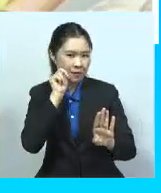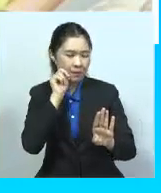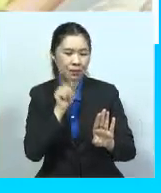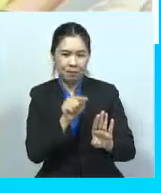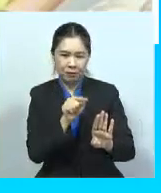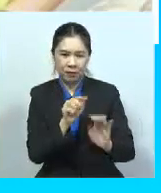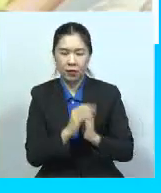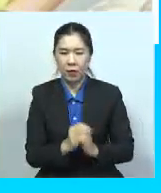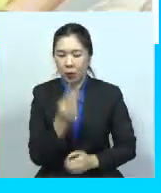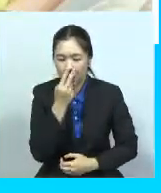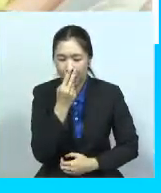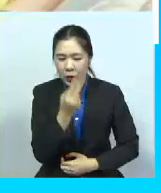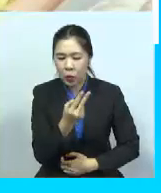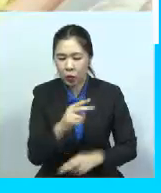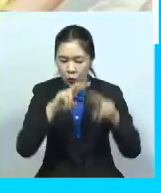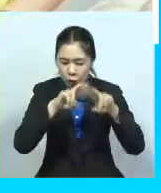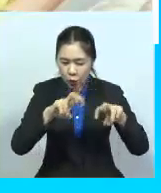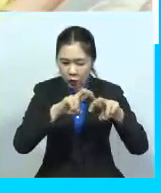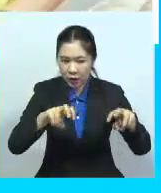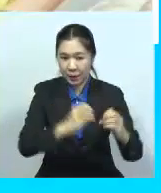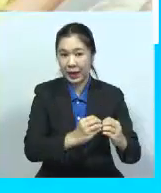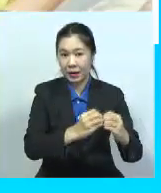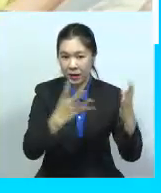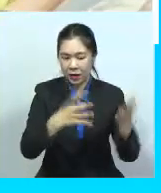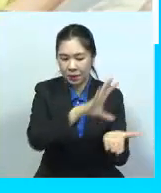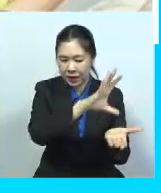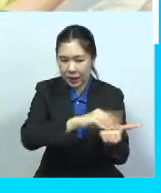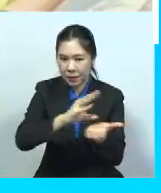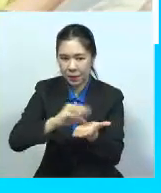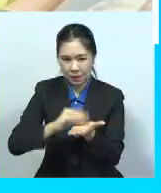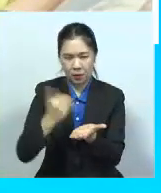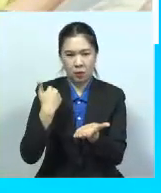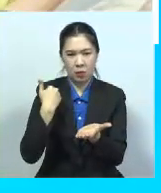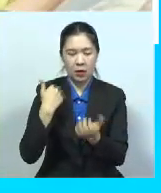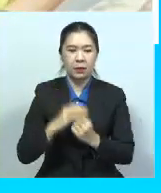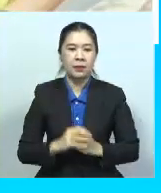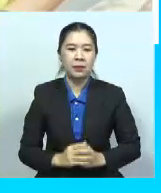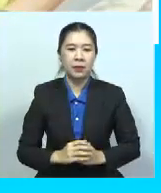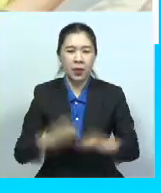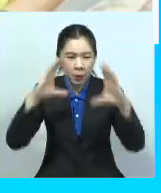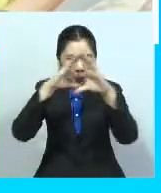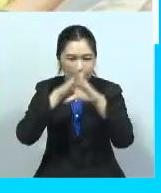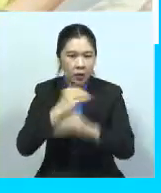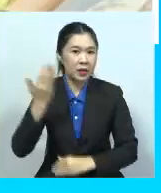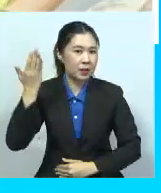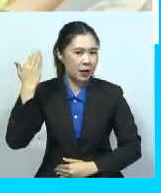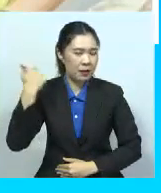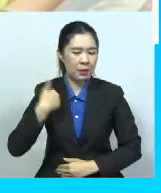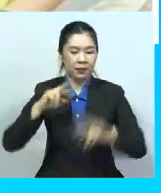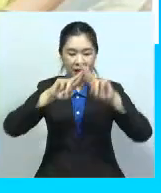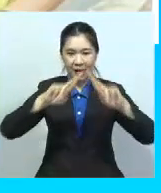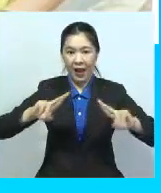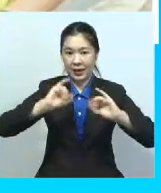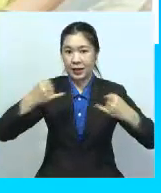เพื่อที่จะตรวจสอบแล้วก็เก็บกู้วัตถุระเบิดนะคะหลังจากที่เมื่อช่วงเมื่อคืนที่ผ่านมาค่ะเจ้าของร้